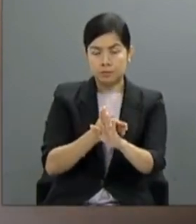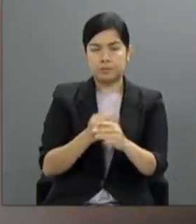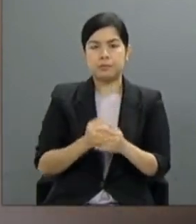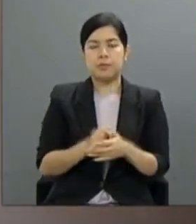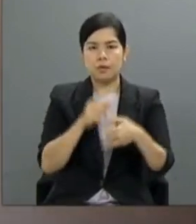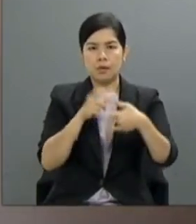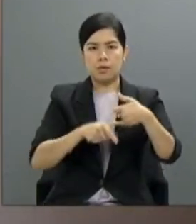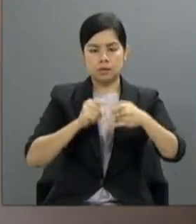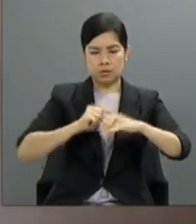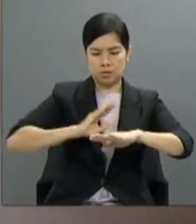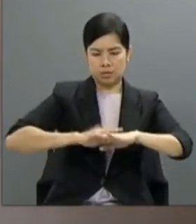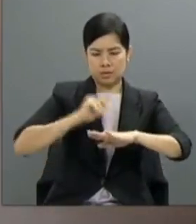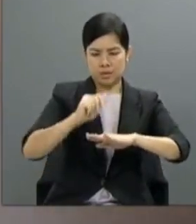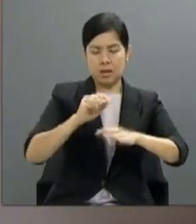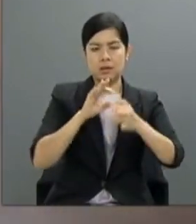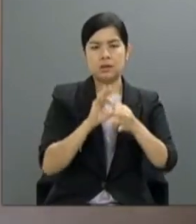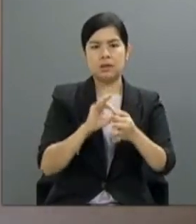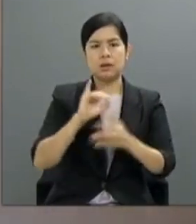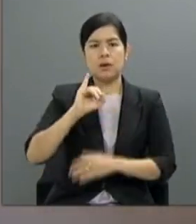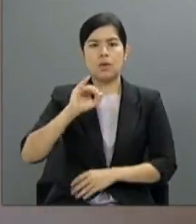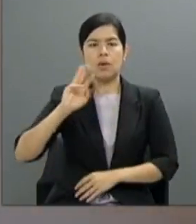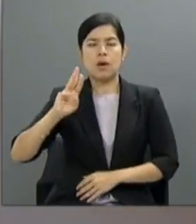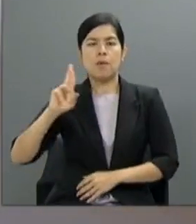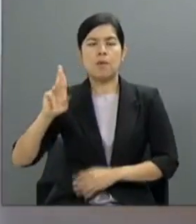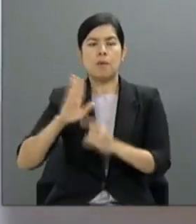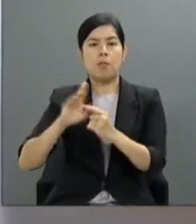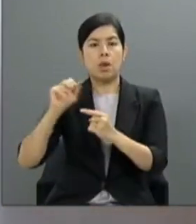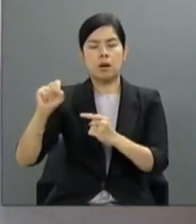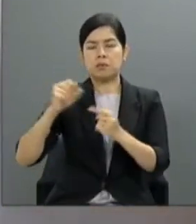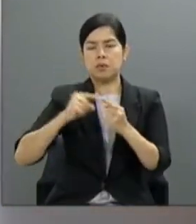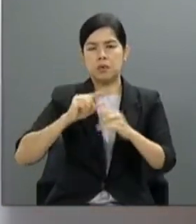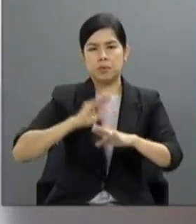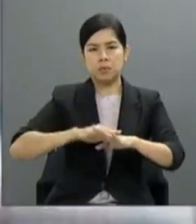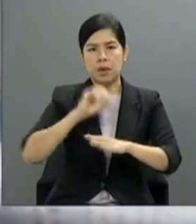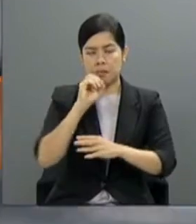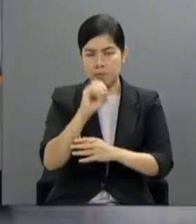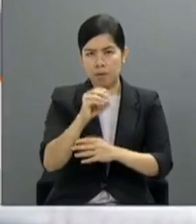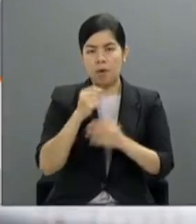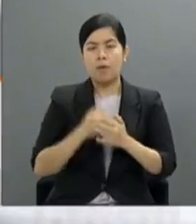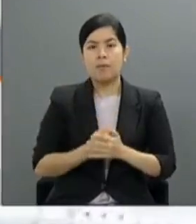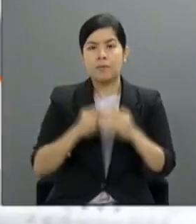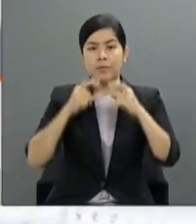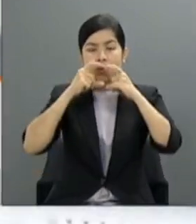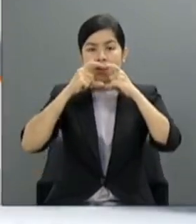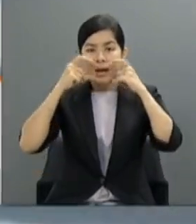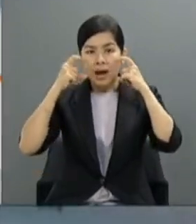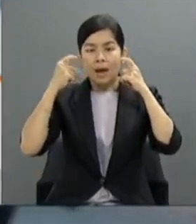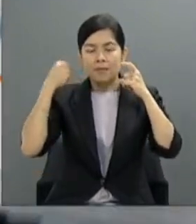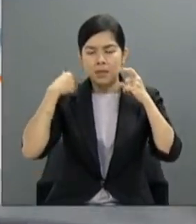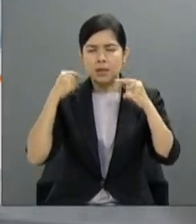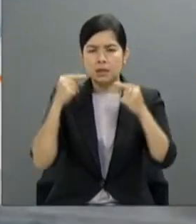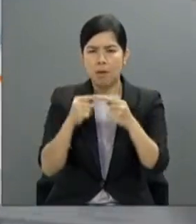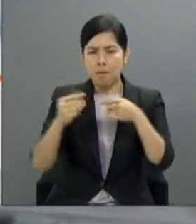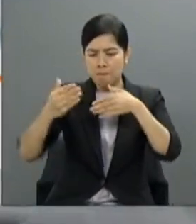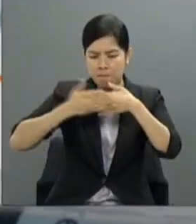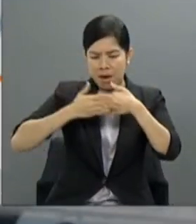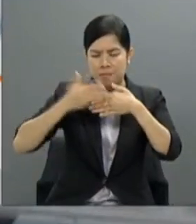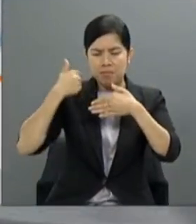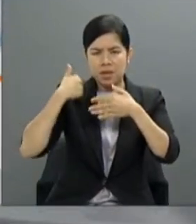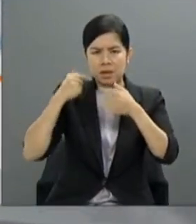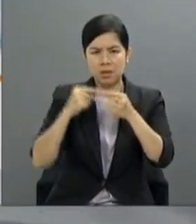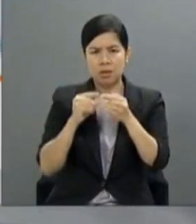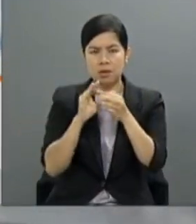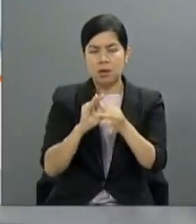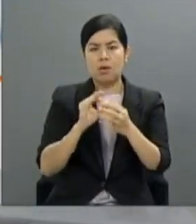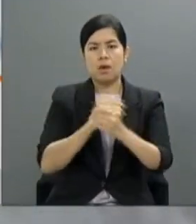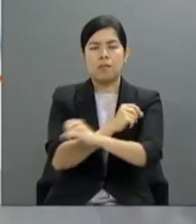ากไบโอเทคเสนอนวัตกรรมใช้แสง UV ฆ่าไวรัสโควิด-19 บนหน้ากากอนามัยเป็นทางเลือกให้บุคลากรทางการแพทย์ในยุควิก